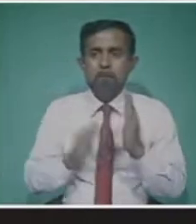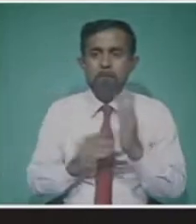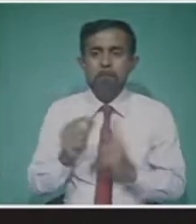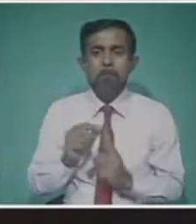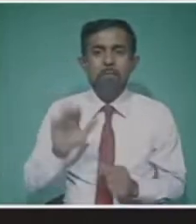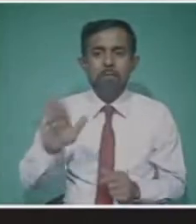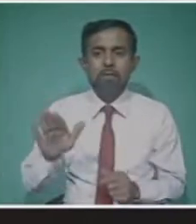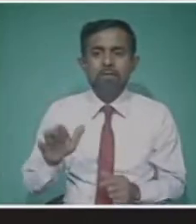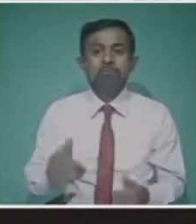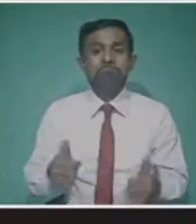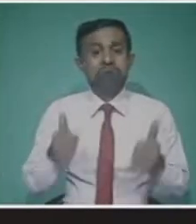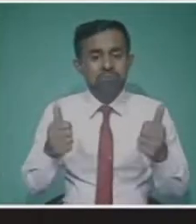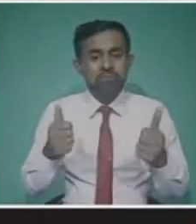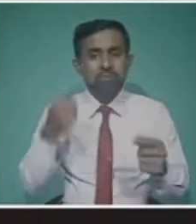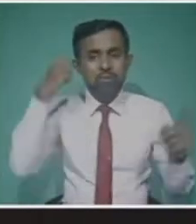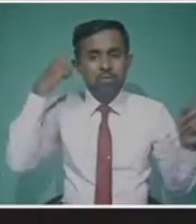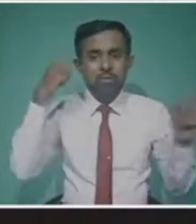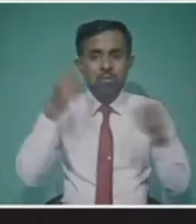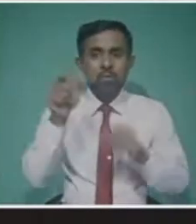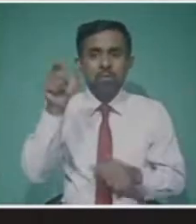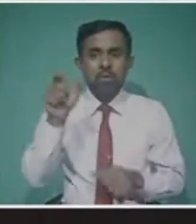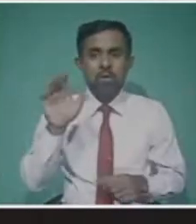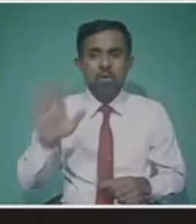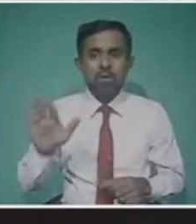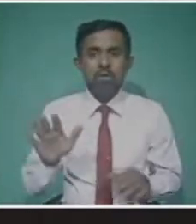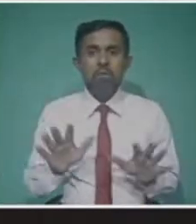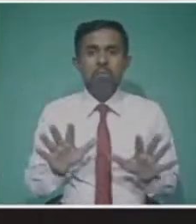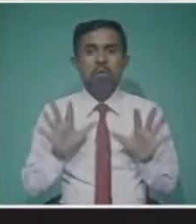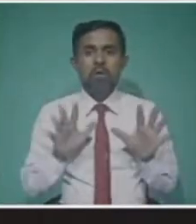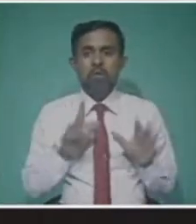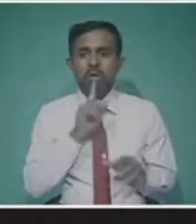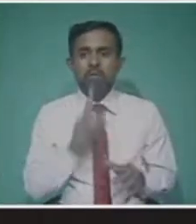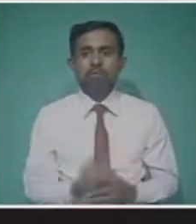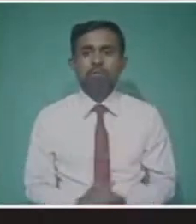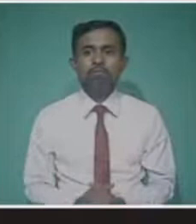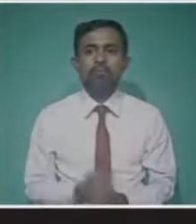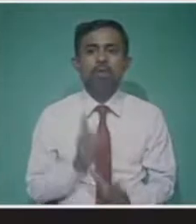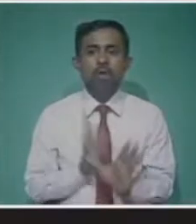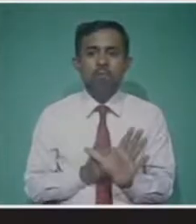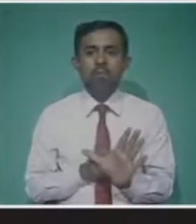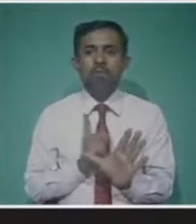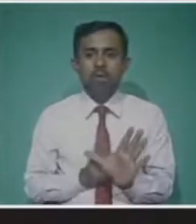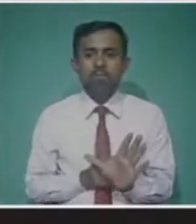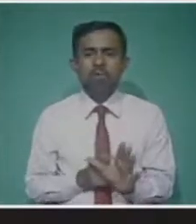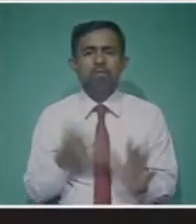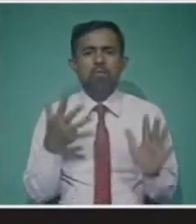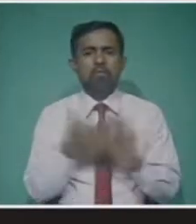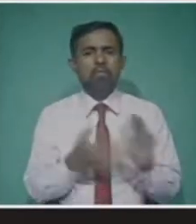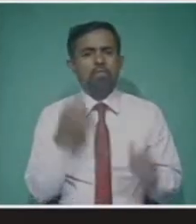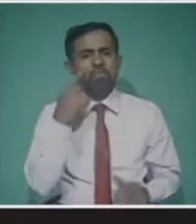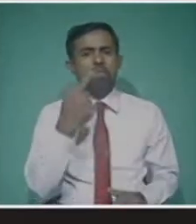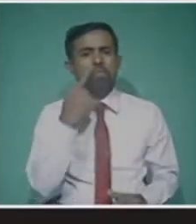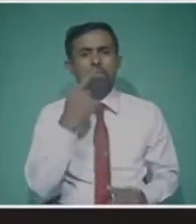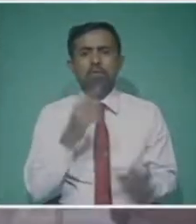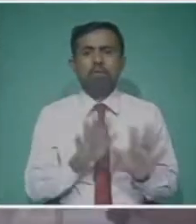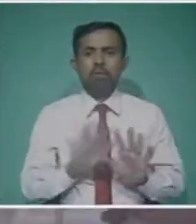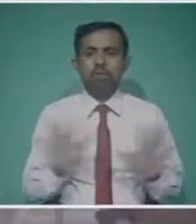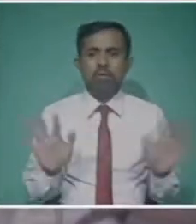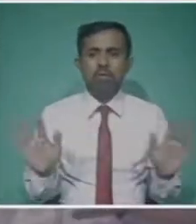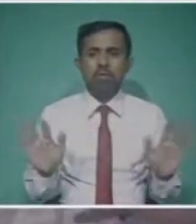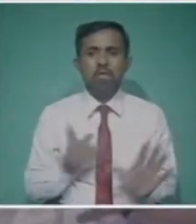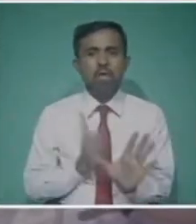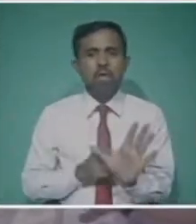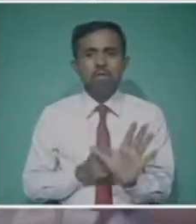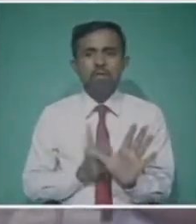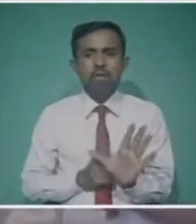මන්ත්‍රීතුමන්ලාගේ ප්‍රසාදයේ පළවීම ගැන එතුමාගේ විමතිය පළ කළා හැමදාම වැරදි දැක දැක ඉන්නේ නැතුව